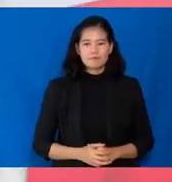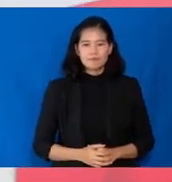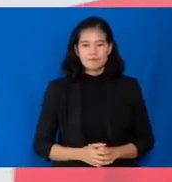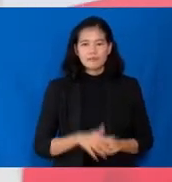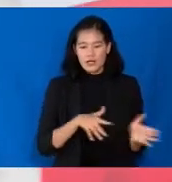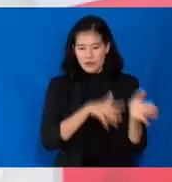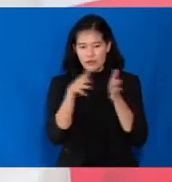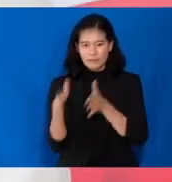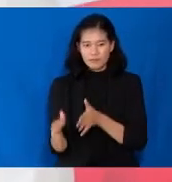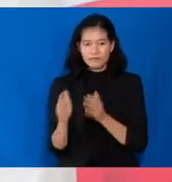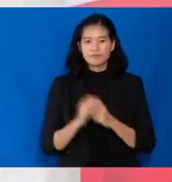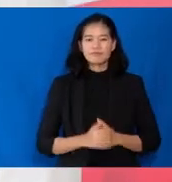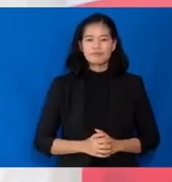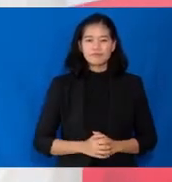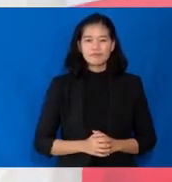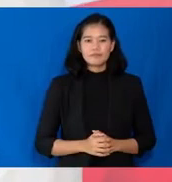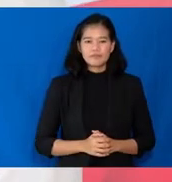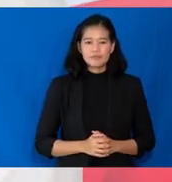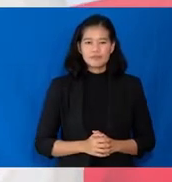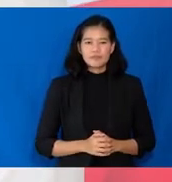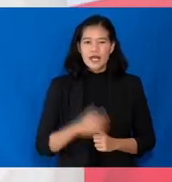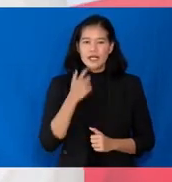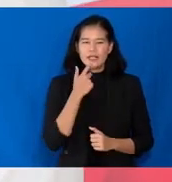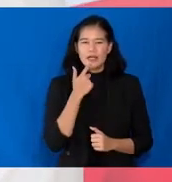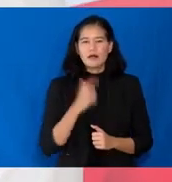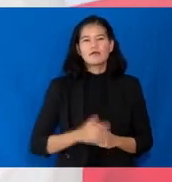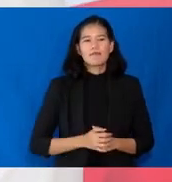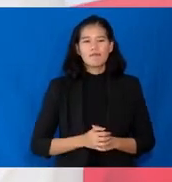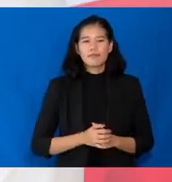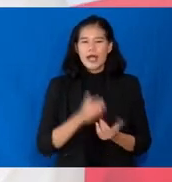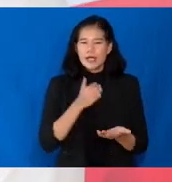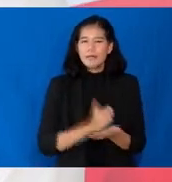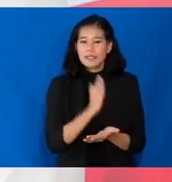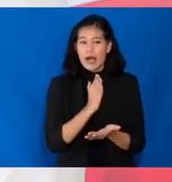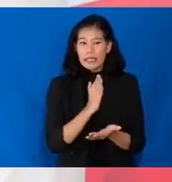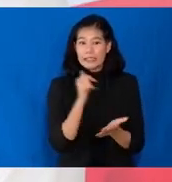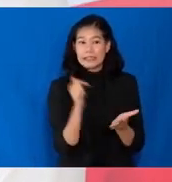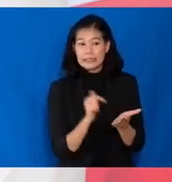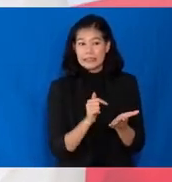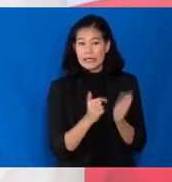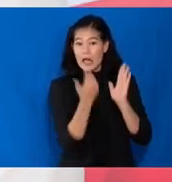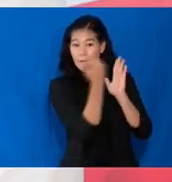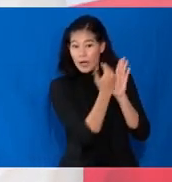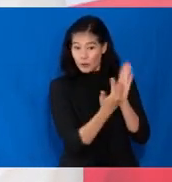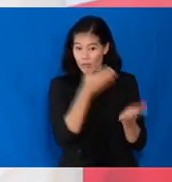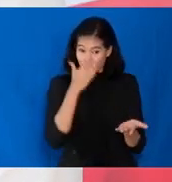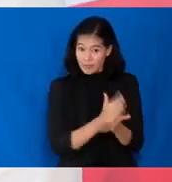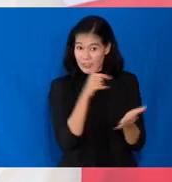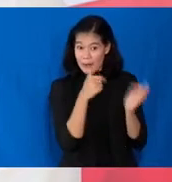Hai selanjutnya Bagaimana kebijaksanaan kebijakan ini diterapkan